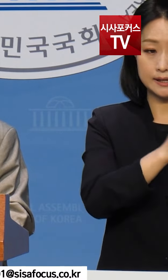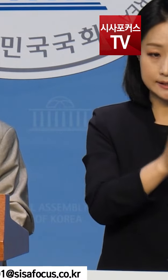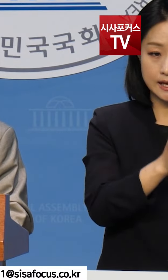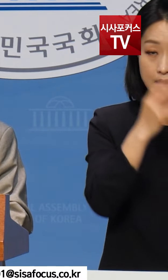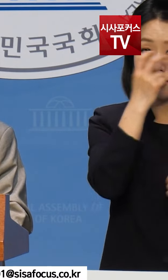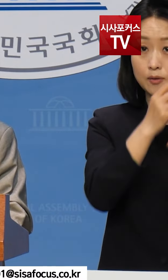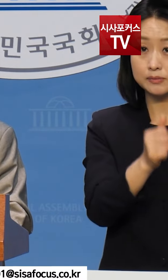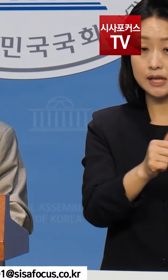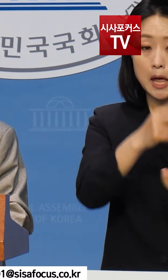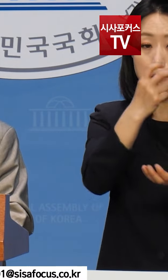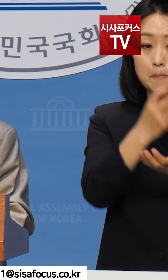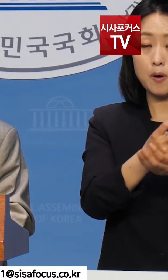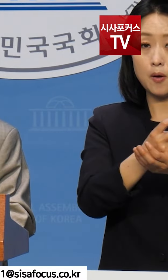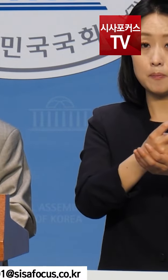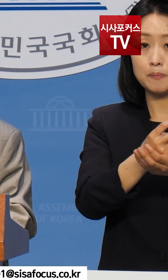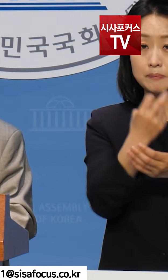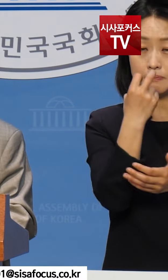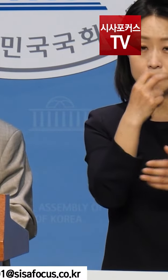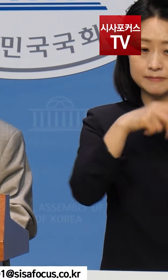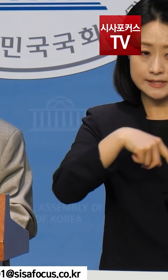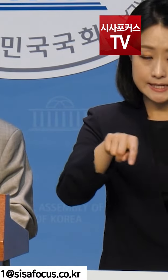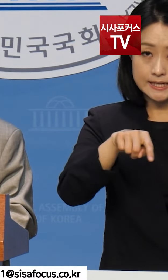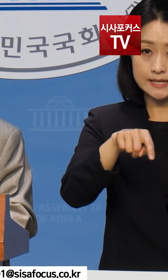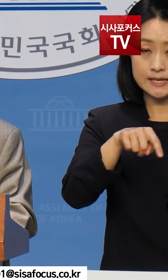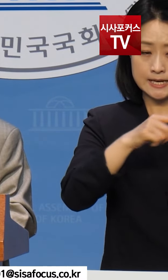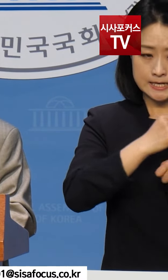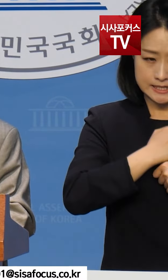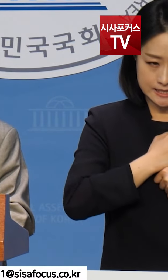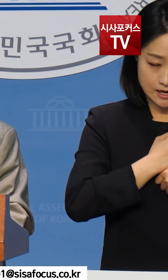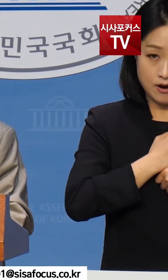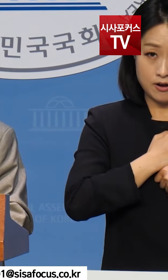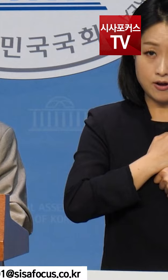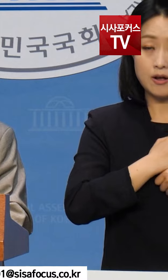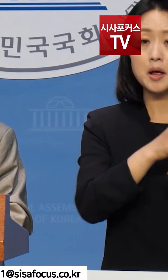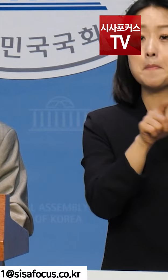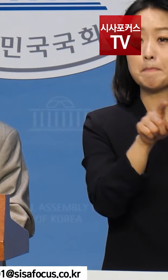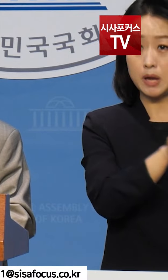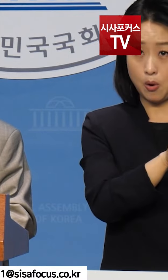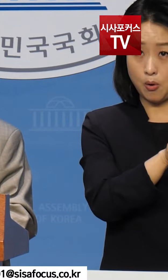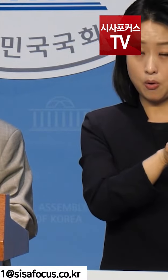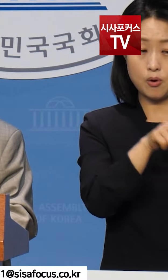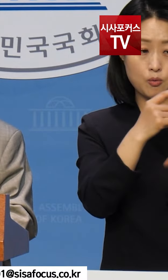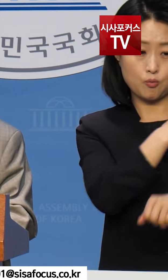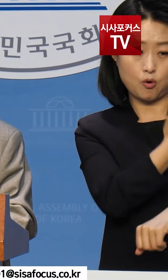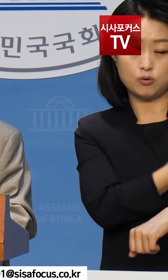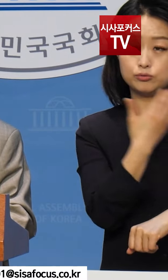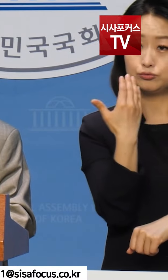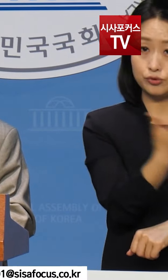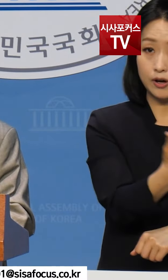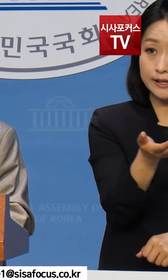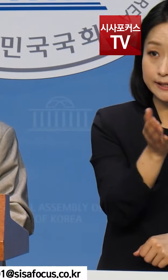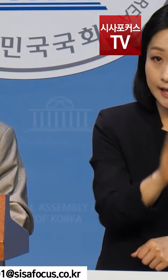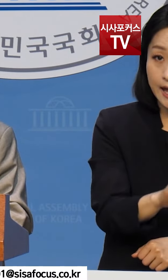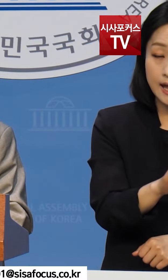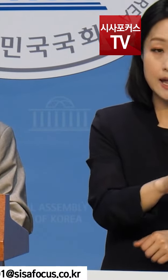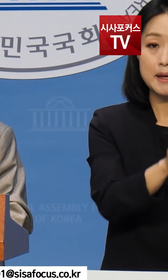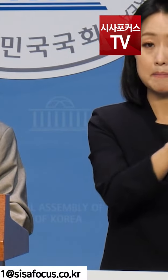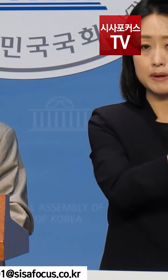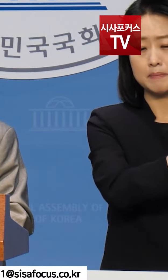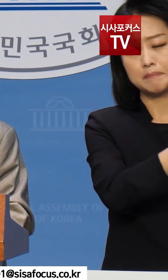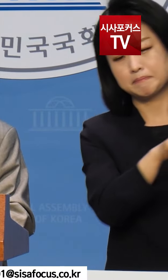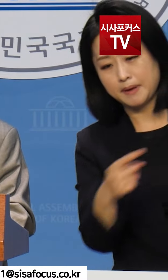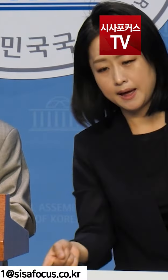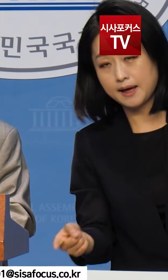검사가 법치를 수호하리라 믿고 무소불위의 권한을 주었는데 이 믿음을